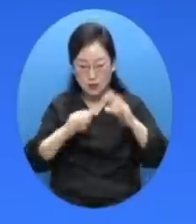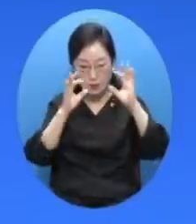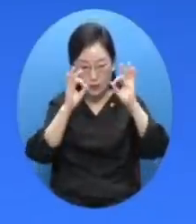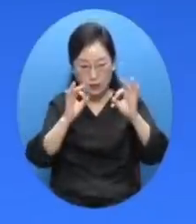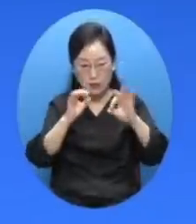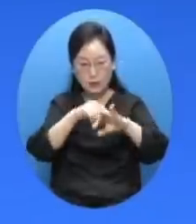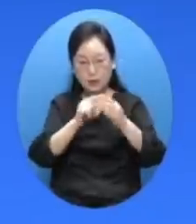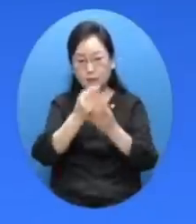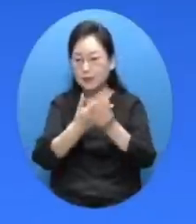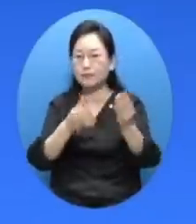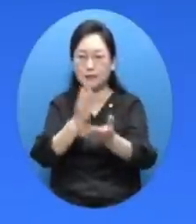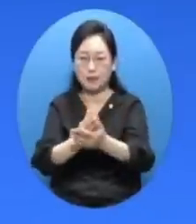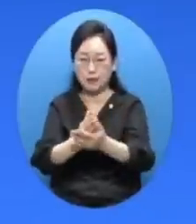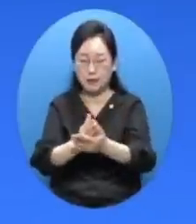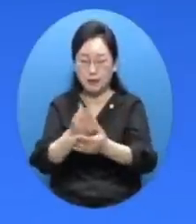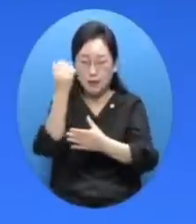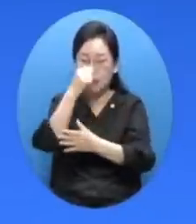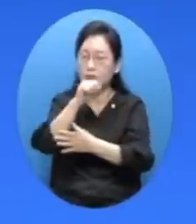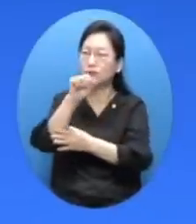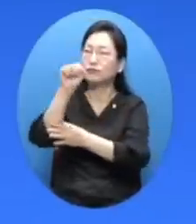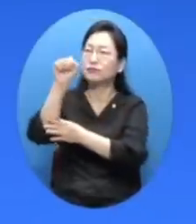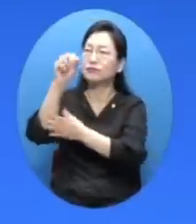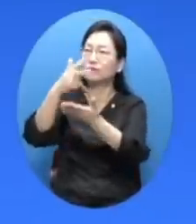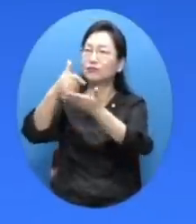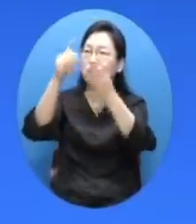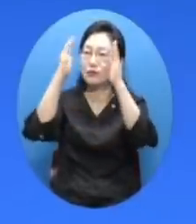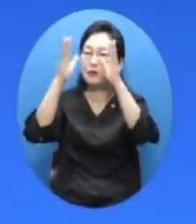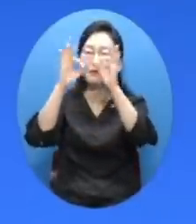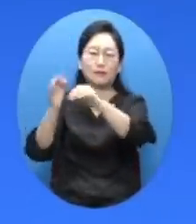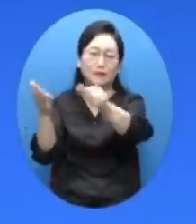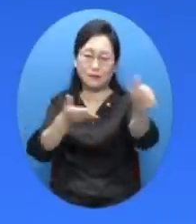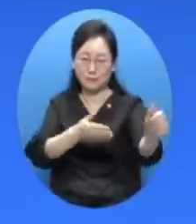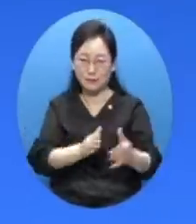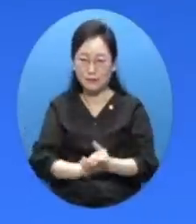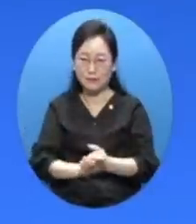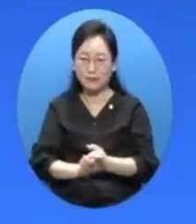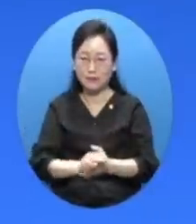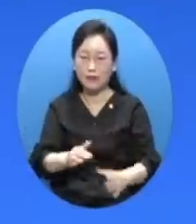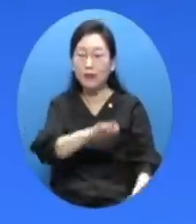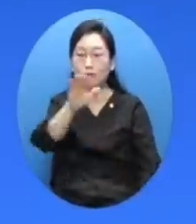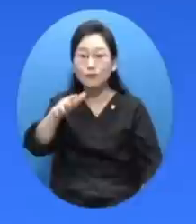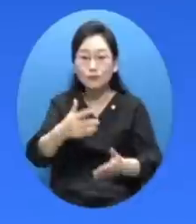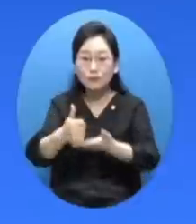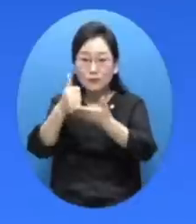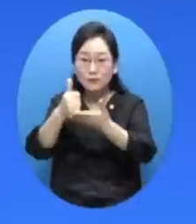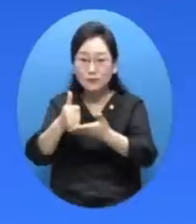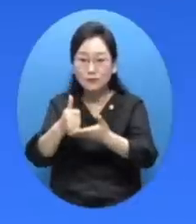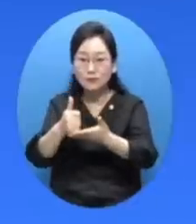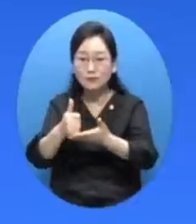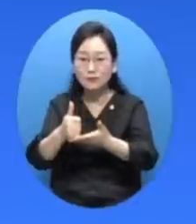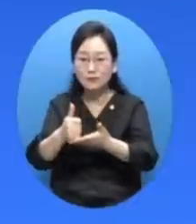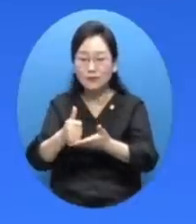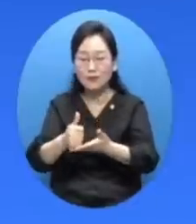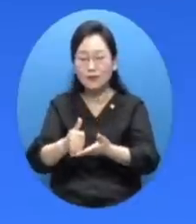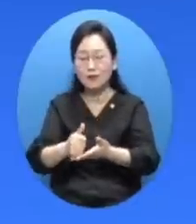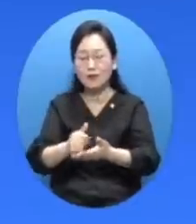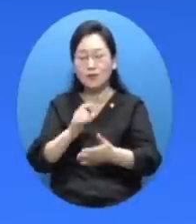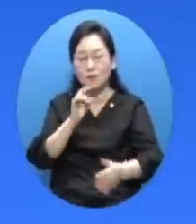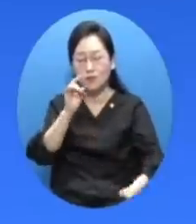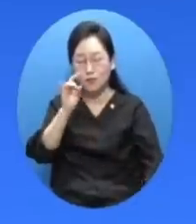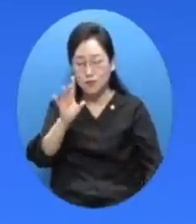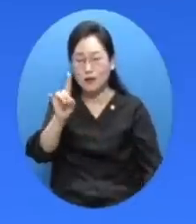됩니다. 그때가 고개를 들어 우리 주님을 바라볼 때인 것입니다. 우리 주님은 우리의 유일한 희망이